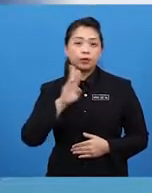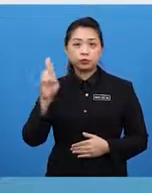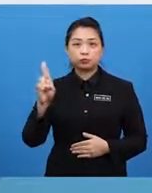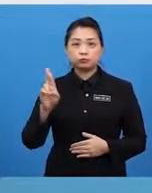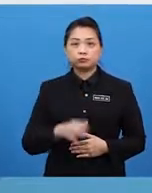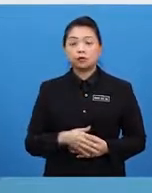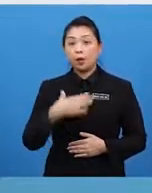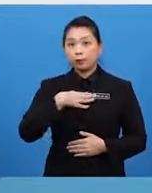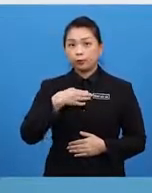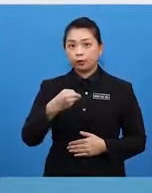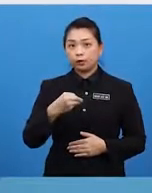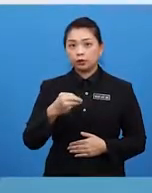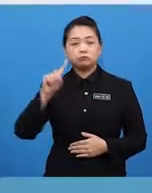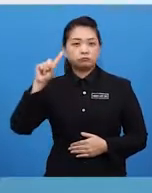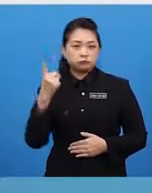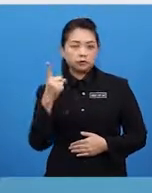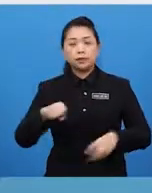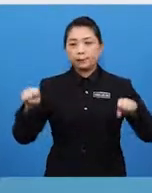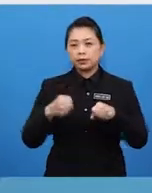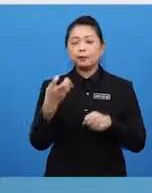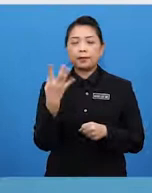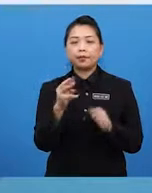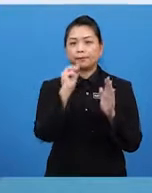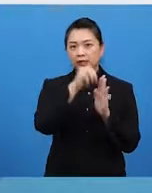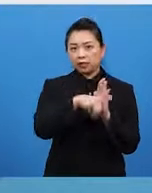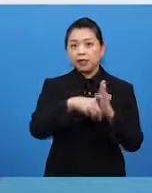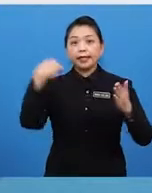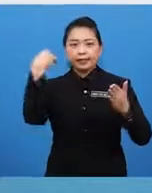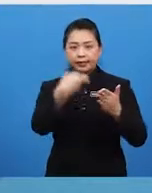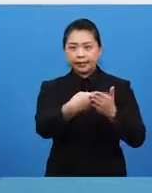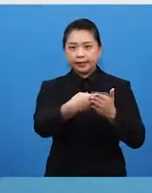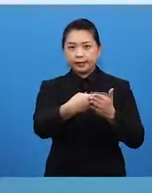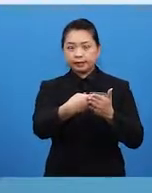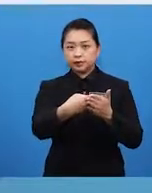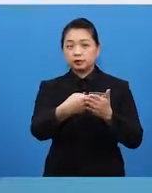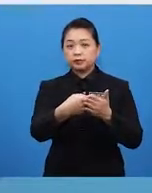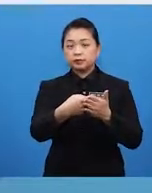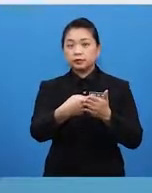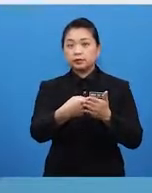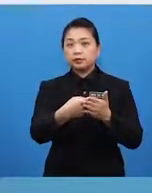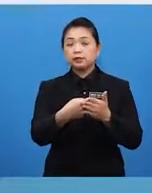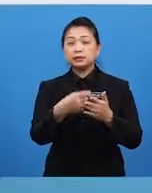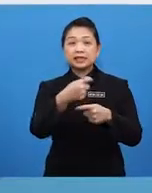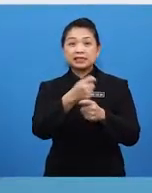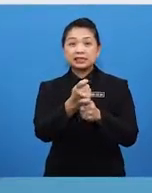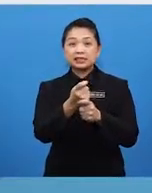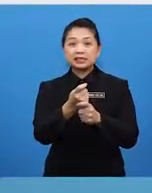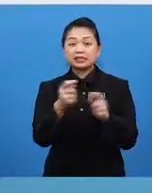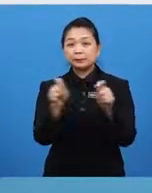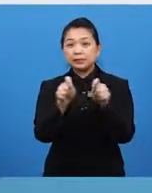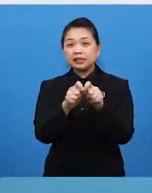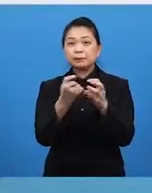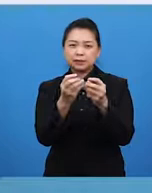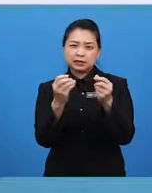woi bro hanya di masa beberapa Mini sehingga tekstur menjadi seperti Bupati